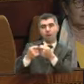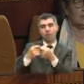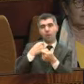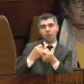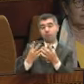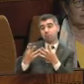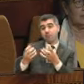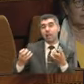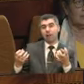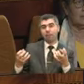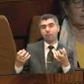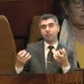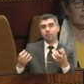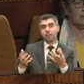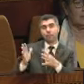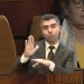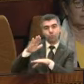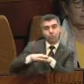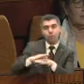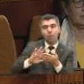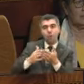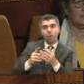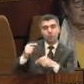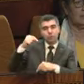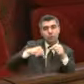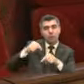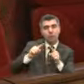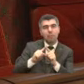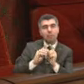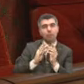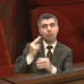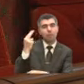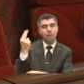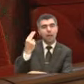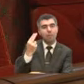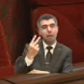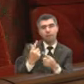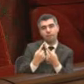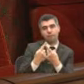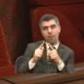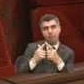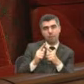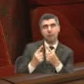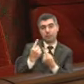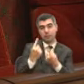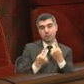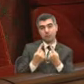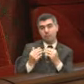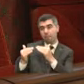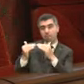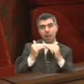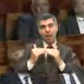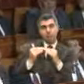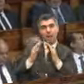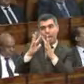كبير المتوافدين على الجامعات والتعليم العالي مقارنة مع الأحياء الجامعية، كنلقاو بأن هناك ما كاينش واحد التناسب بين عدد الطلبة